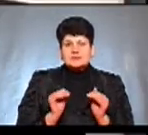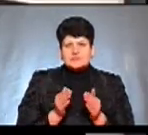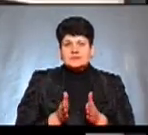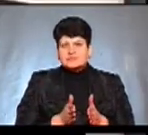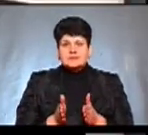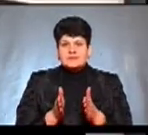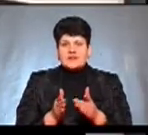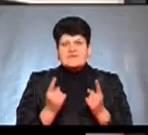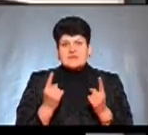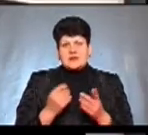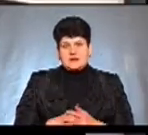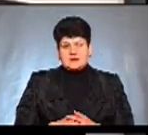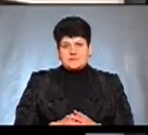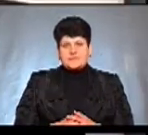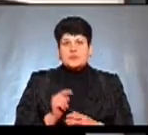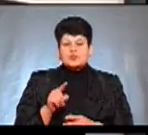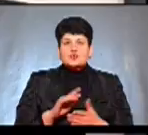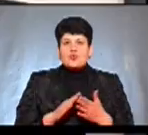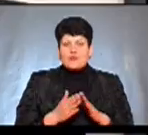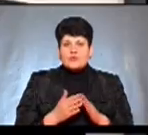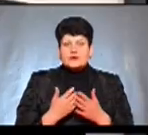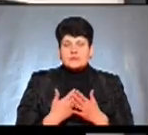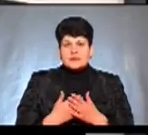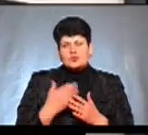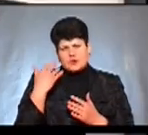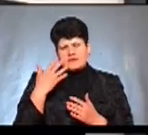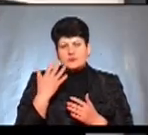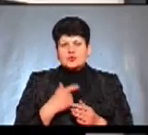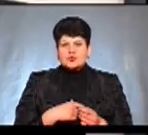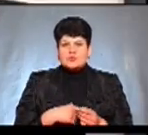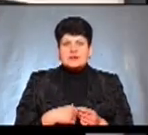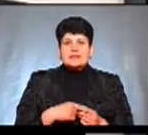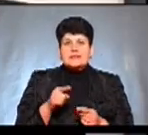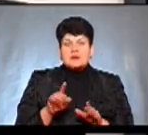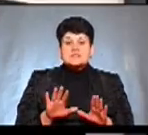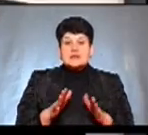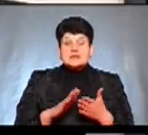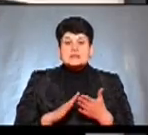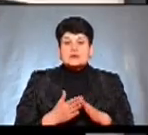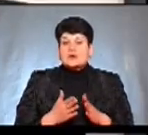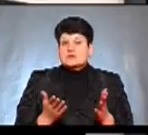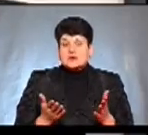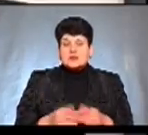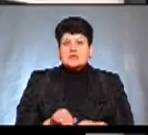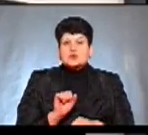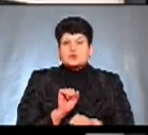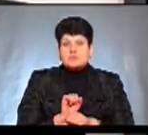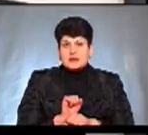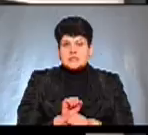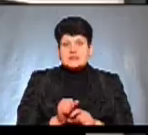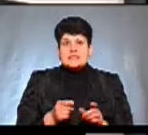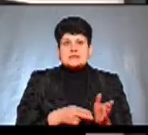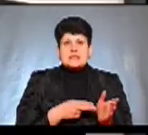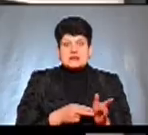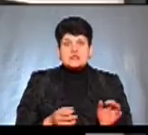шляхопроводу надзвичайно велике. Тому що, умовно кажучи, якщо уявимо собі, не дай Бог, якась там станеться ситуація і припиниться залізничне